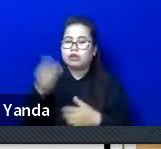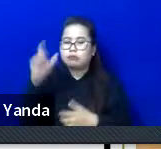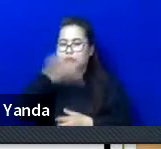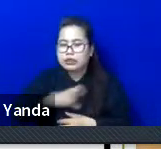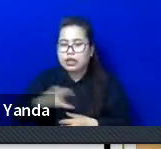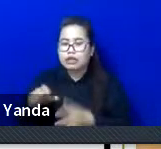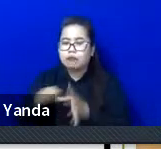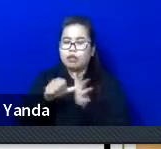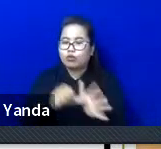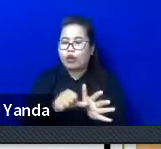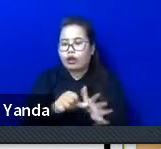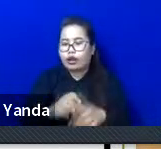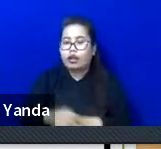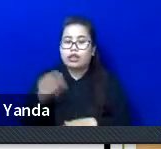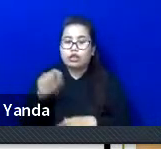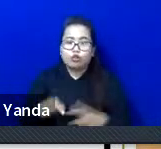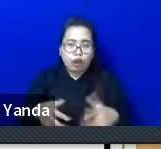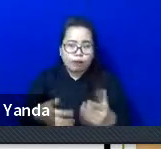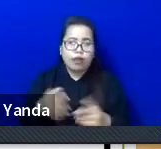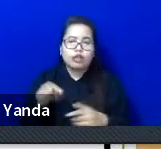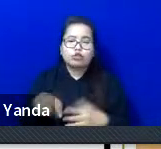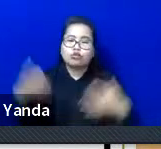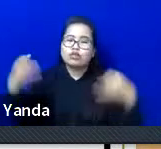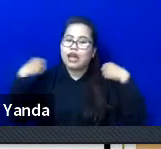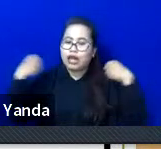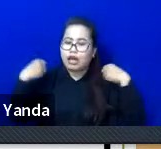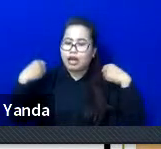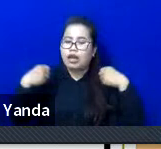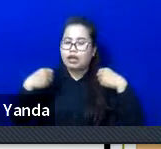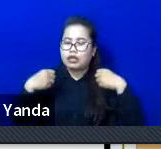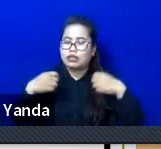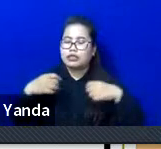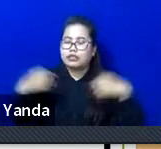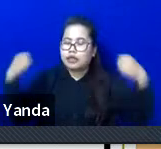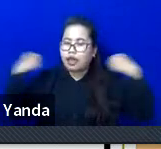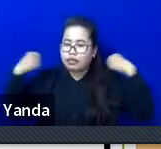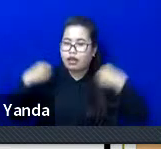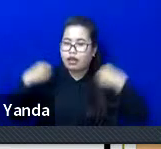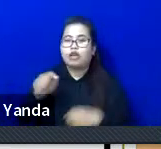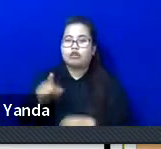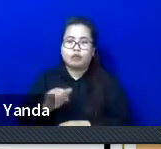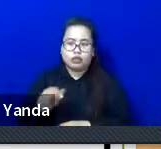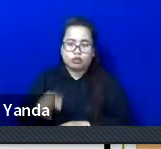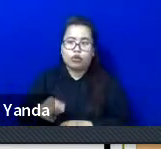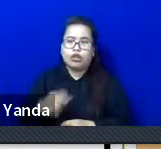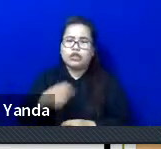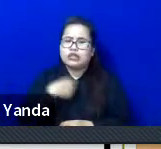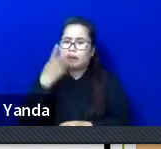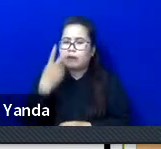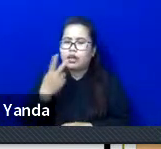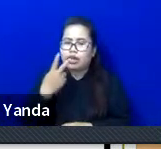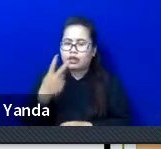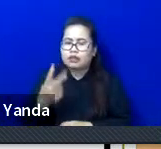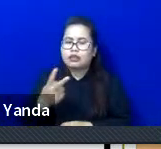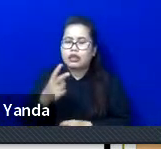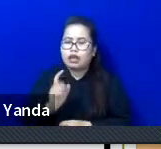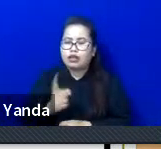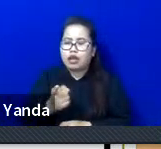pertolongan. Ya, begitupun tenaga kesehatan juga begitu. Dan saya melihat